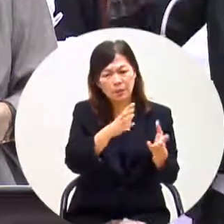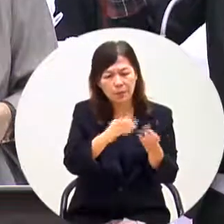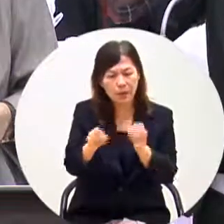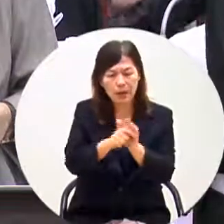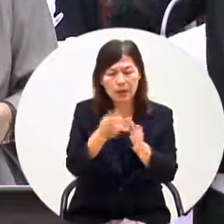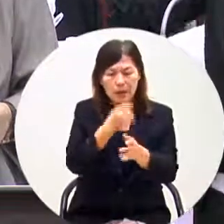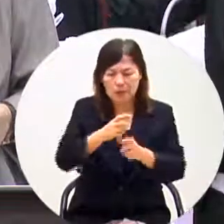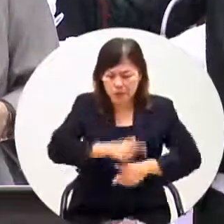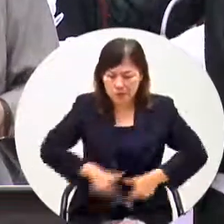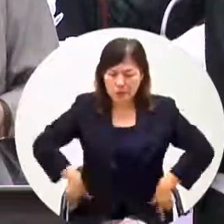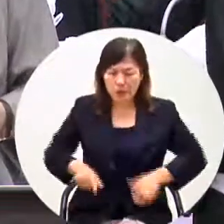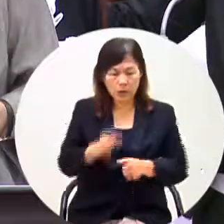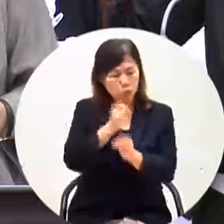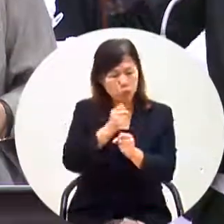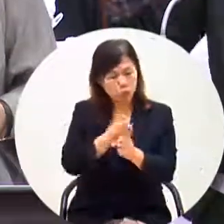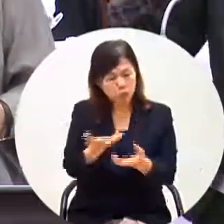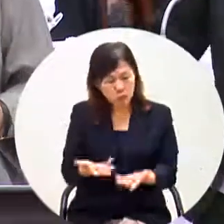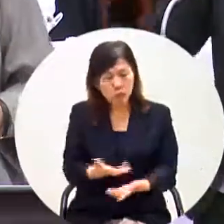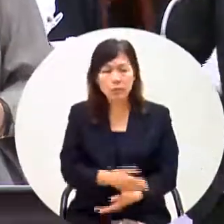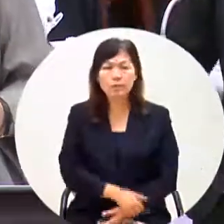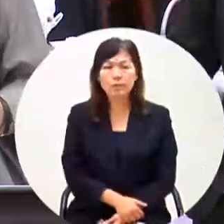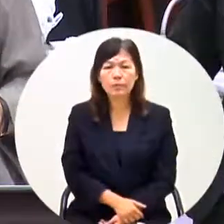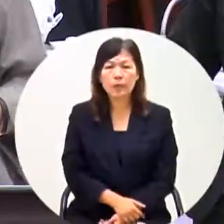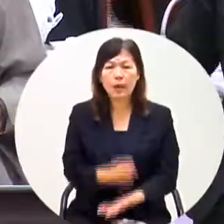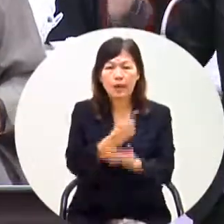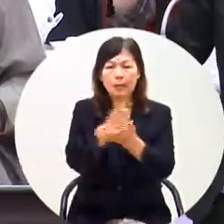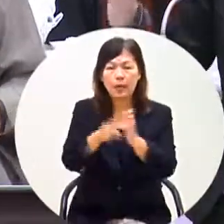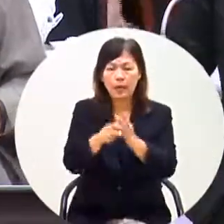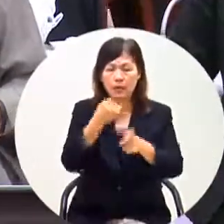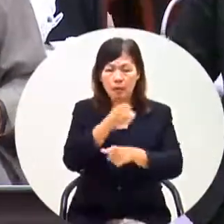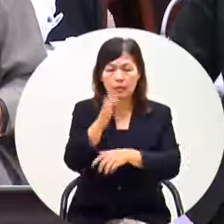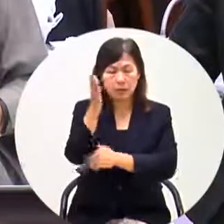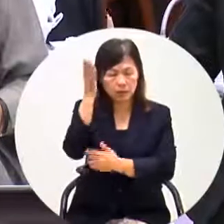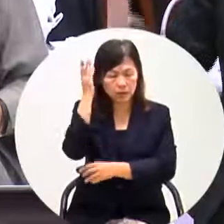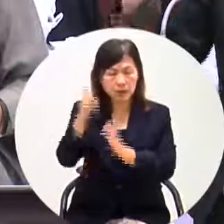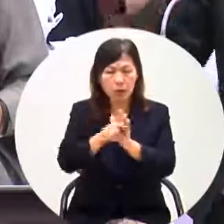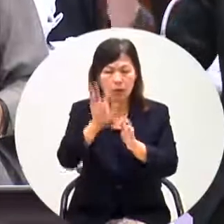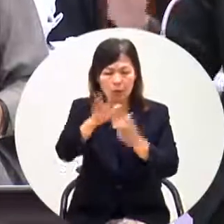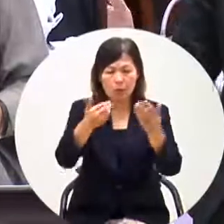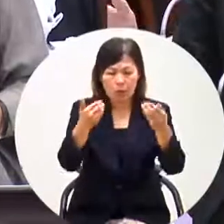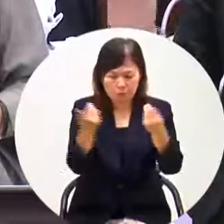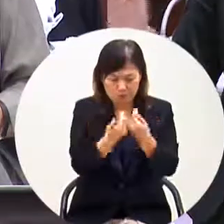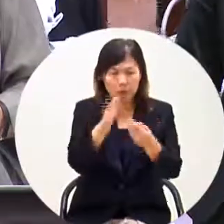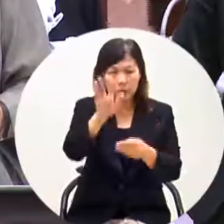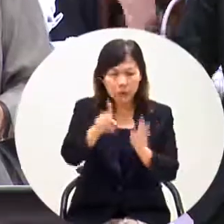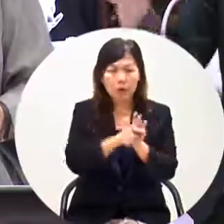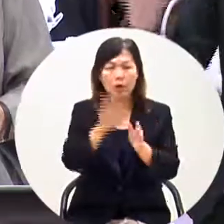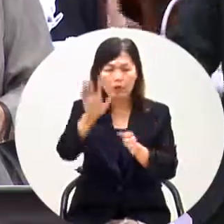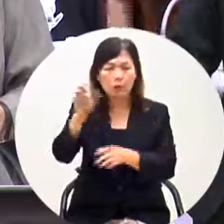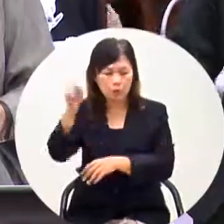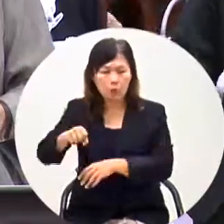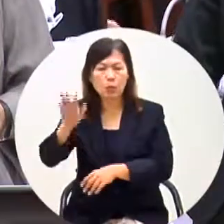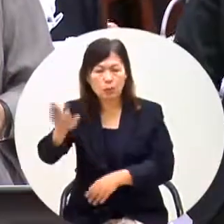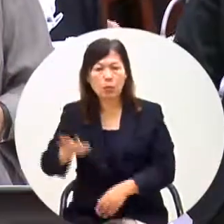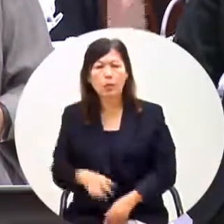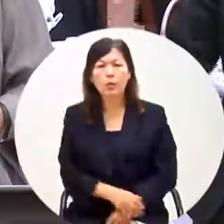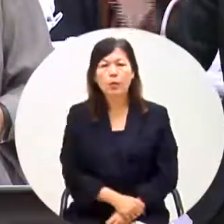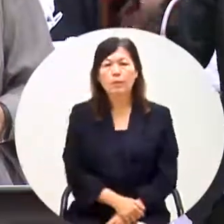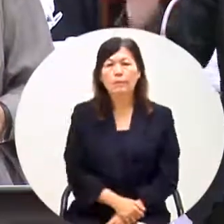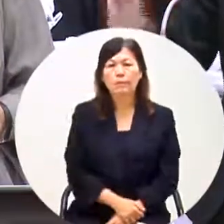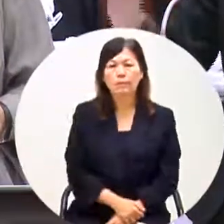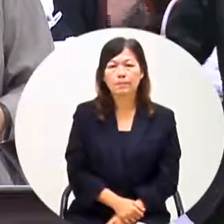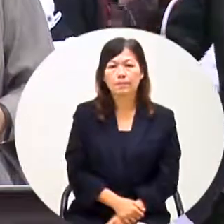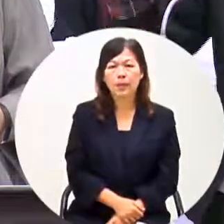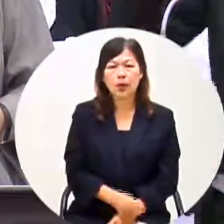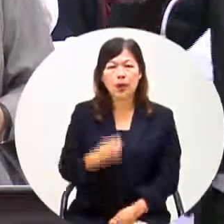跟你讲，任何的公共政策一定会有人反对，但是也会有人赞成。我们还是在鱼与熊掌之间，我